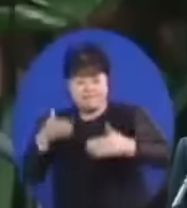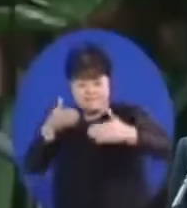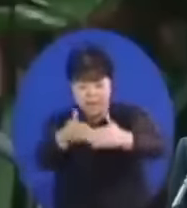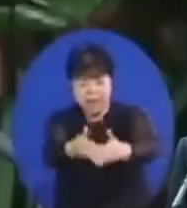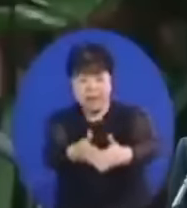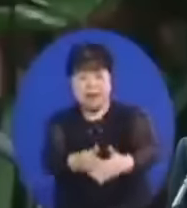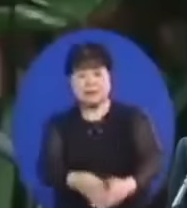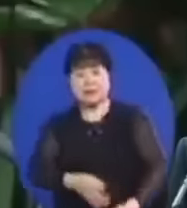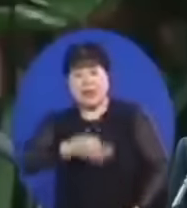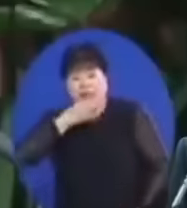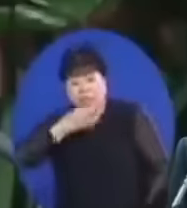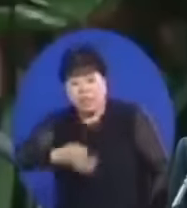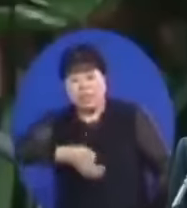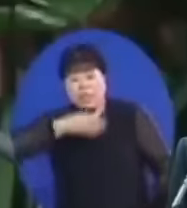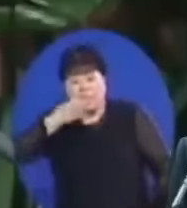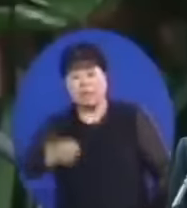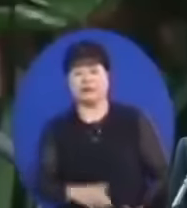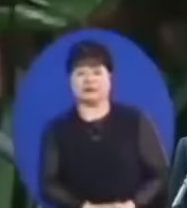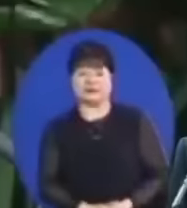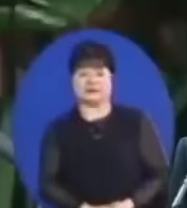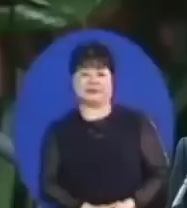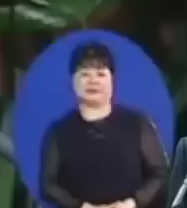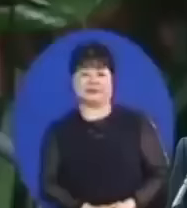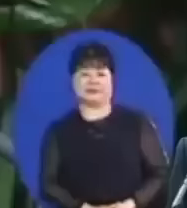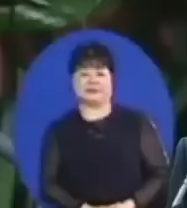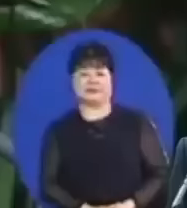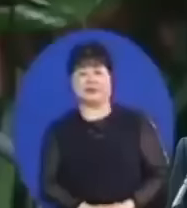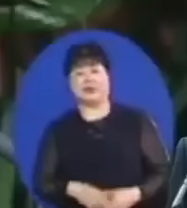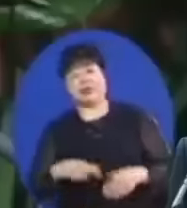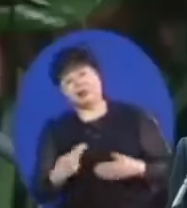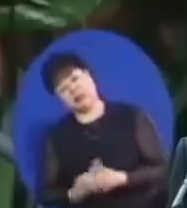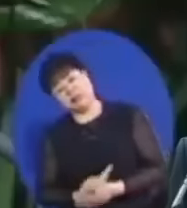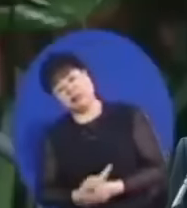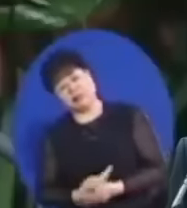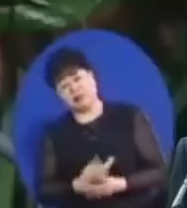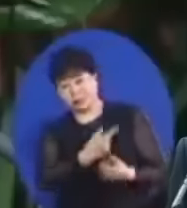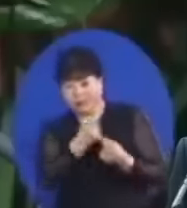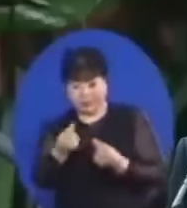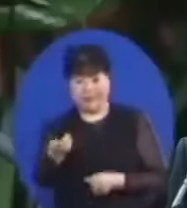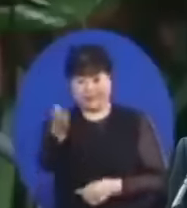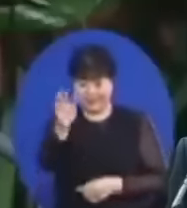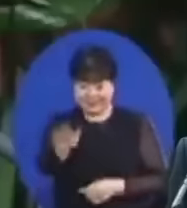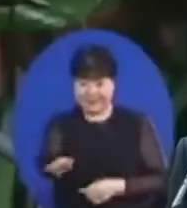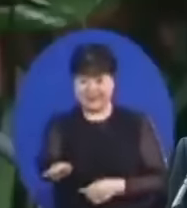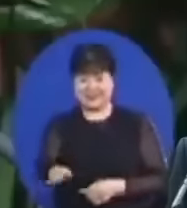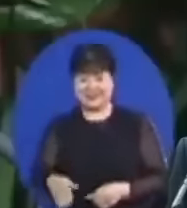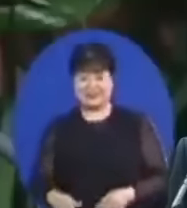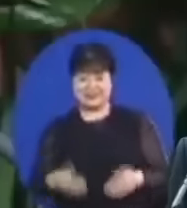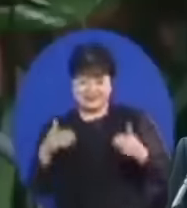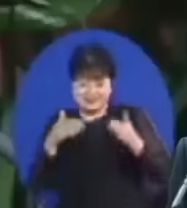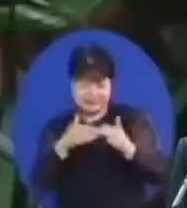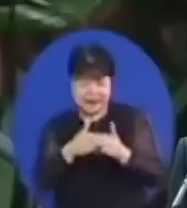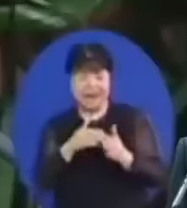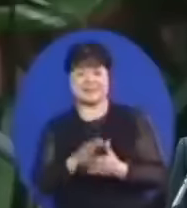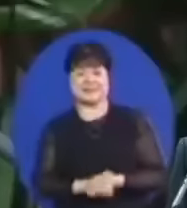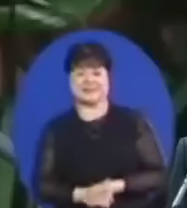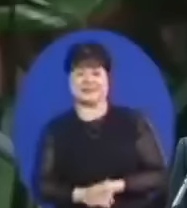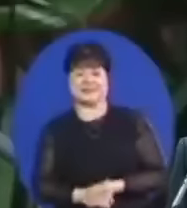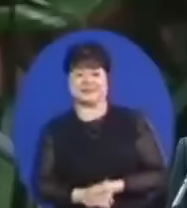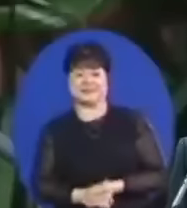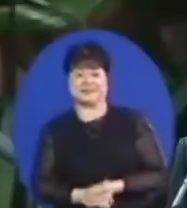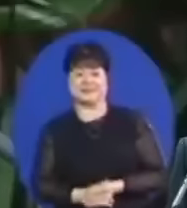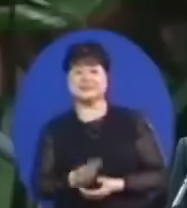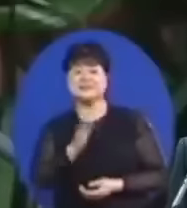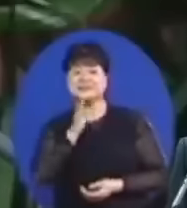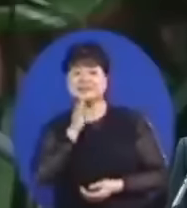되면 숨이 턱에 닿고 아예 넘어져 죽을 것 같습니다. 그러나 결승점에 달할 때